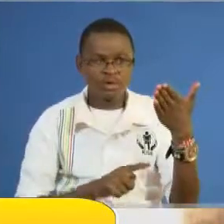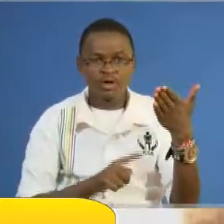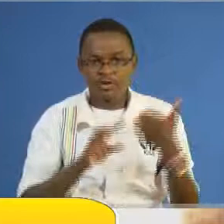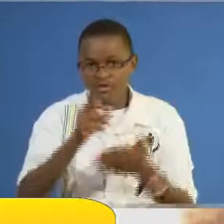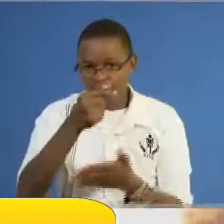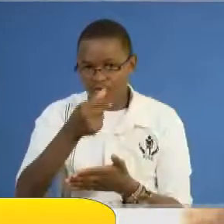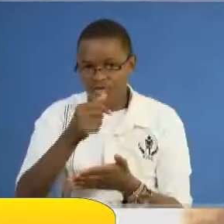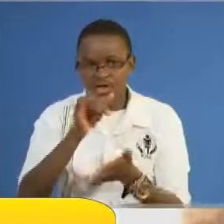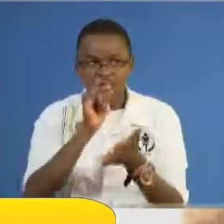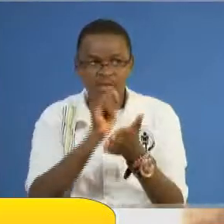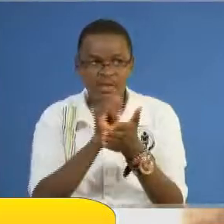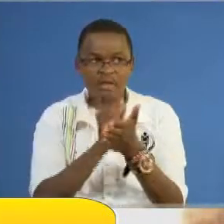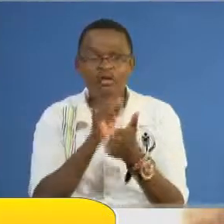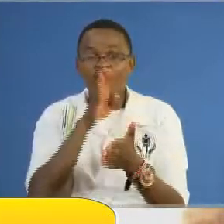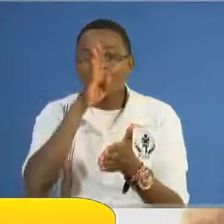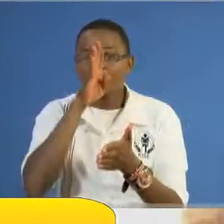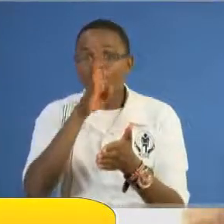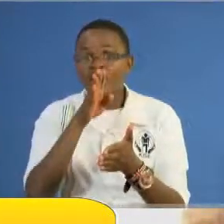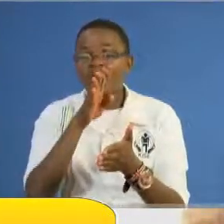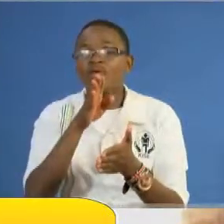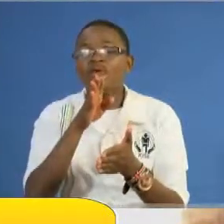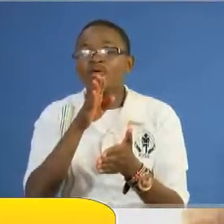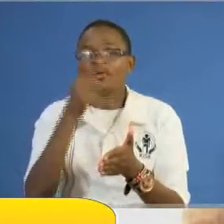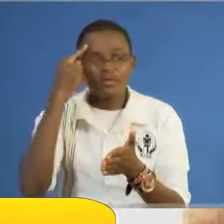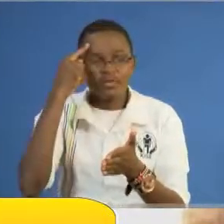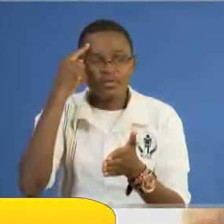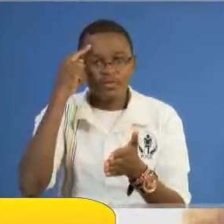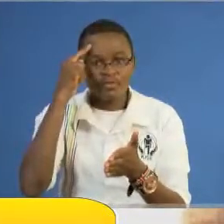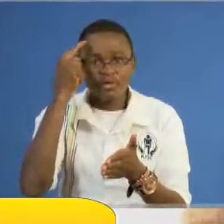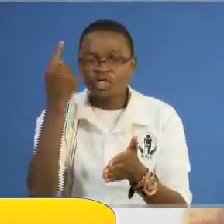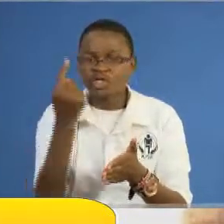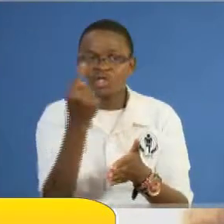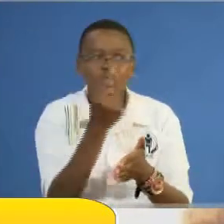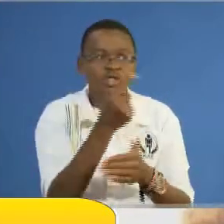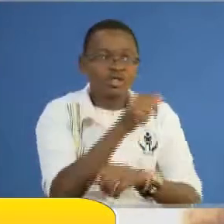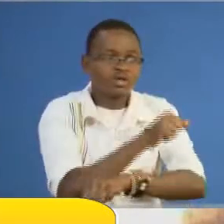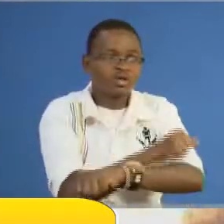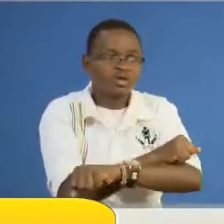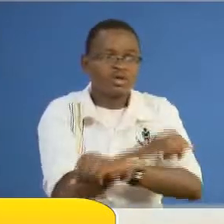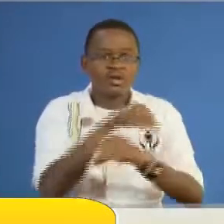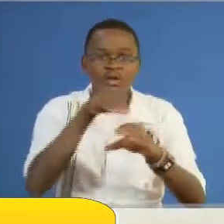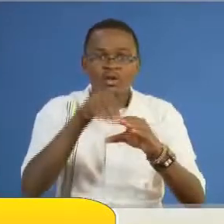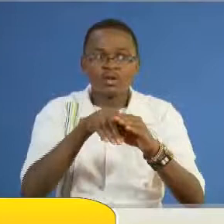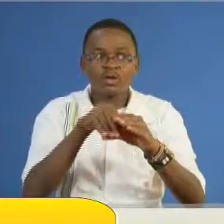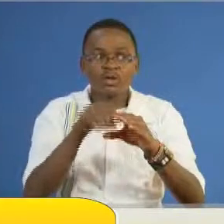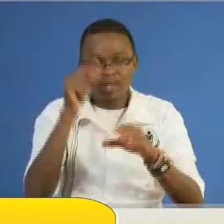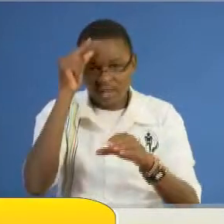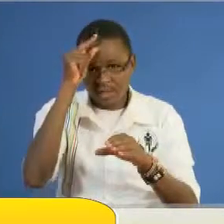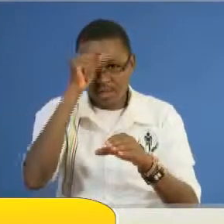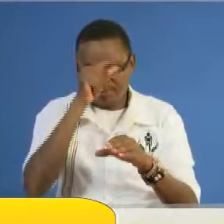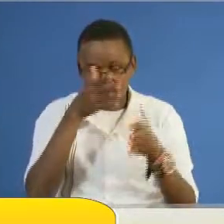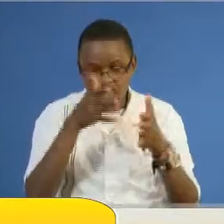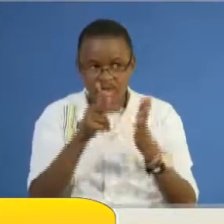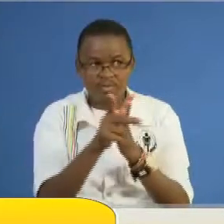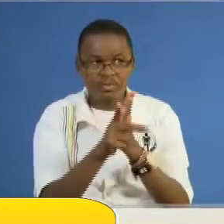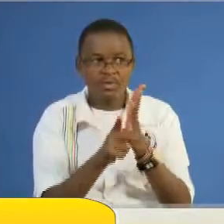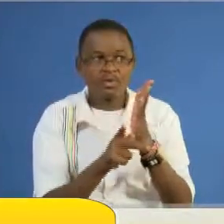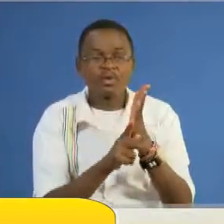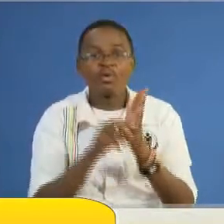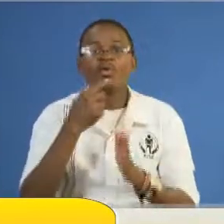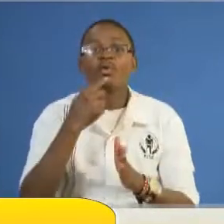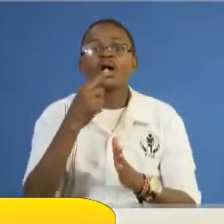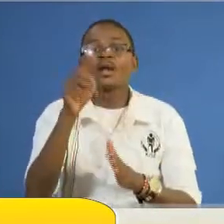fee that will be fit for every school in this. The government's policy for